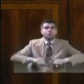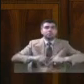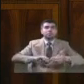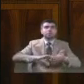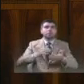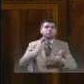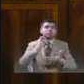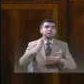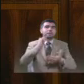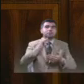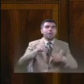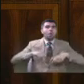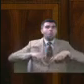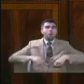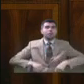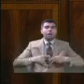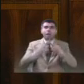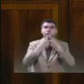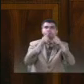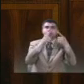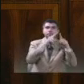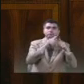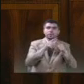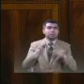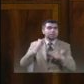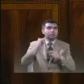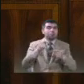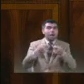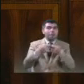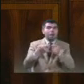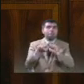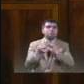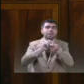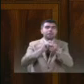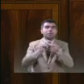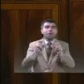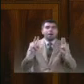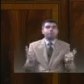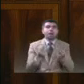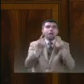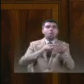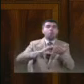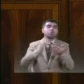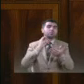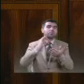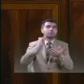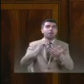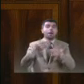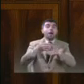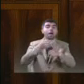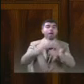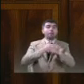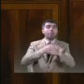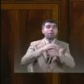وثبت مؤسساته، بل ركزها وطورها بشكل كبير جدا مقارنة